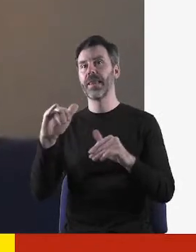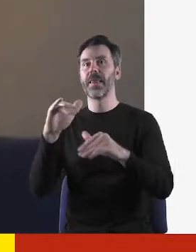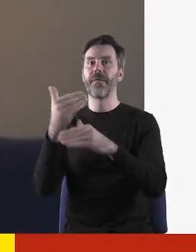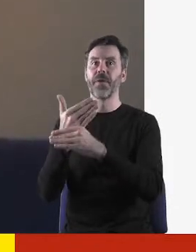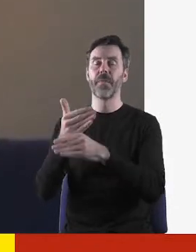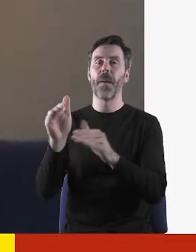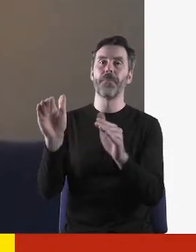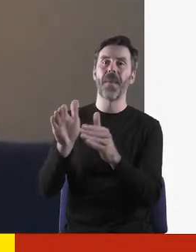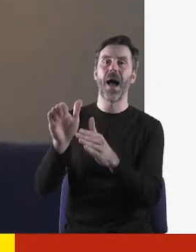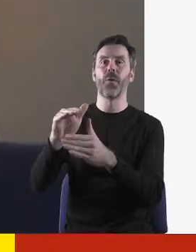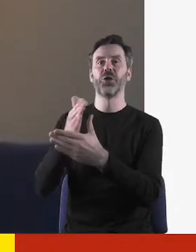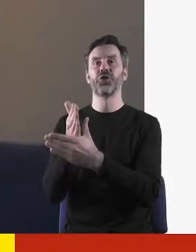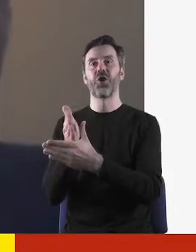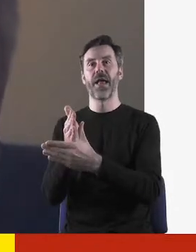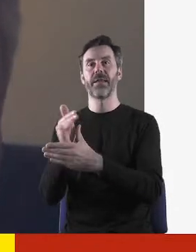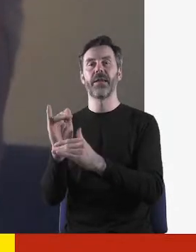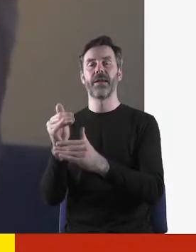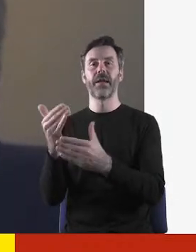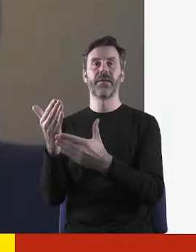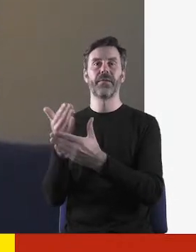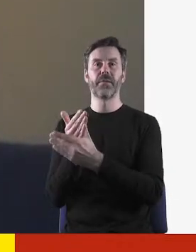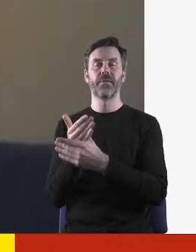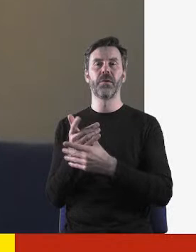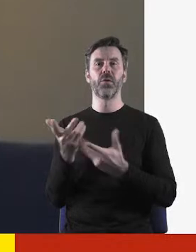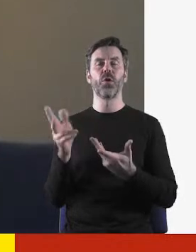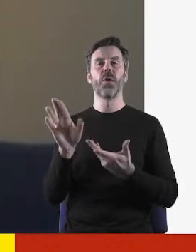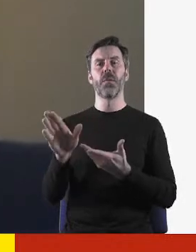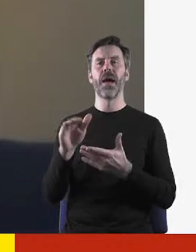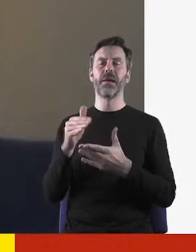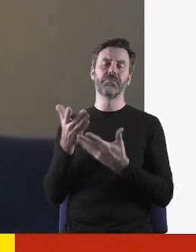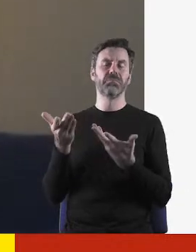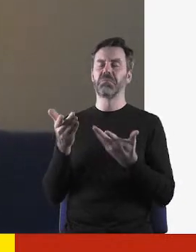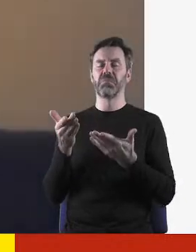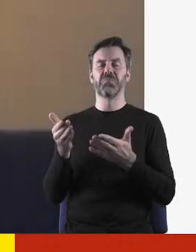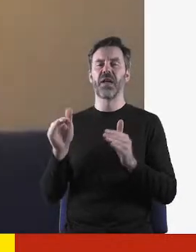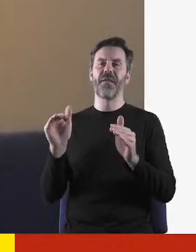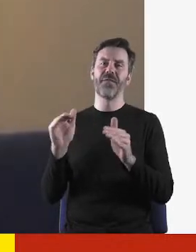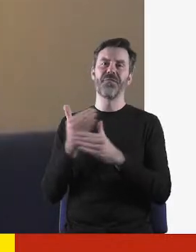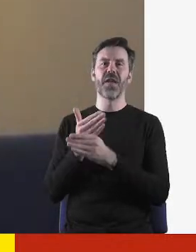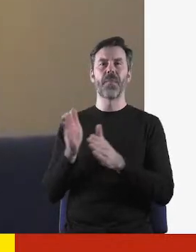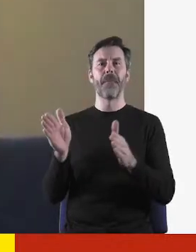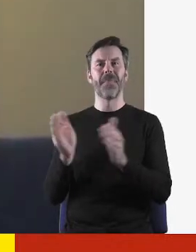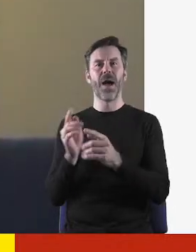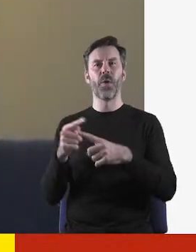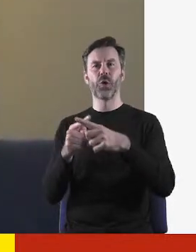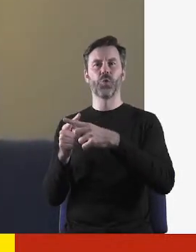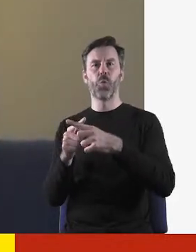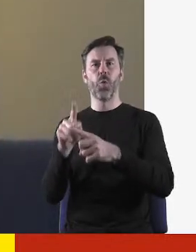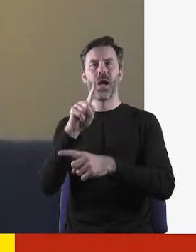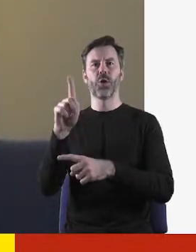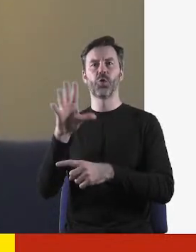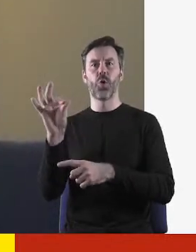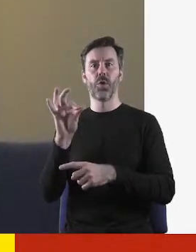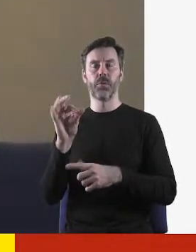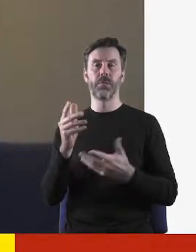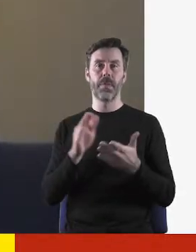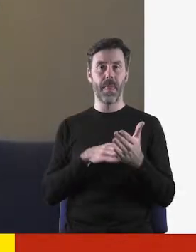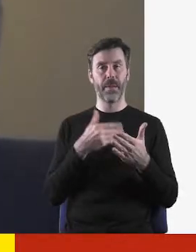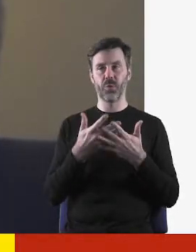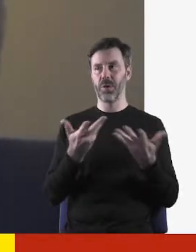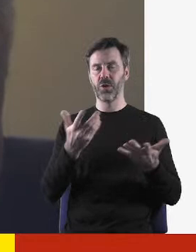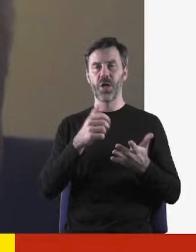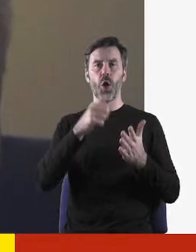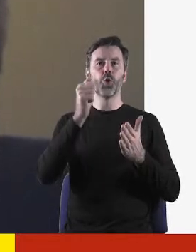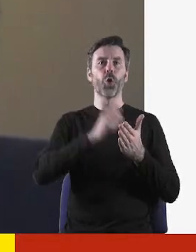średniego przedsiębiorcy, który prowadzi malutką spółkę z o.o. na przykład. Gdzieś tam w takim moim Tomaszowie, czy